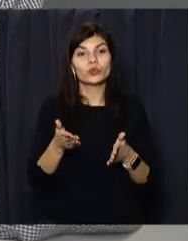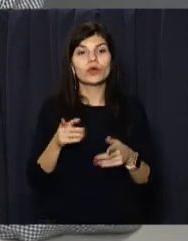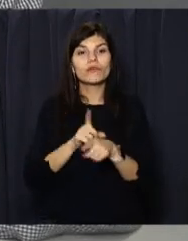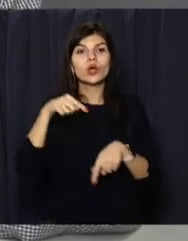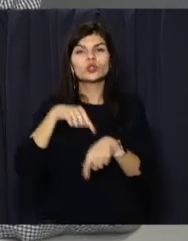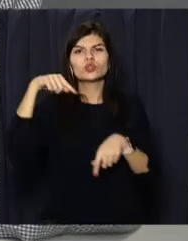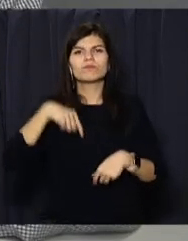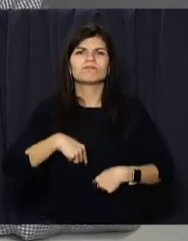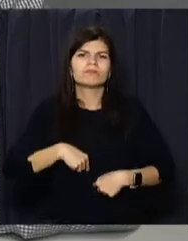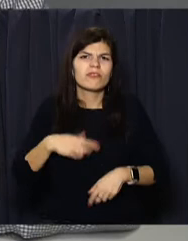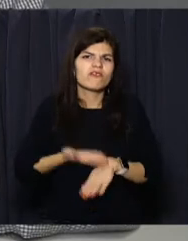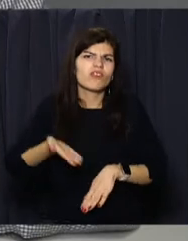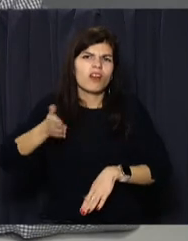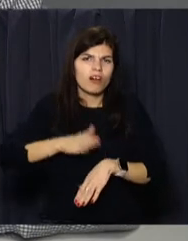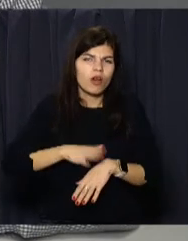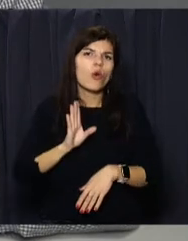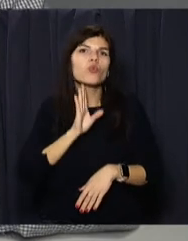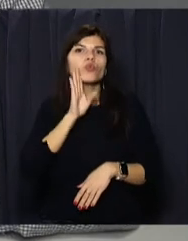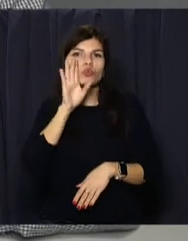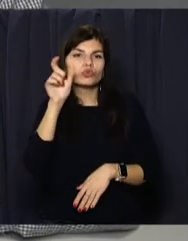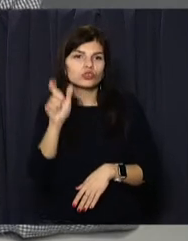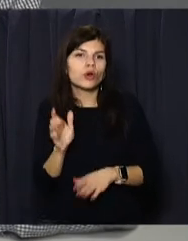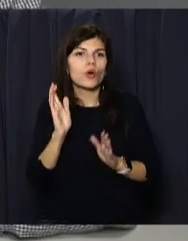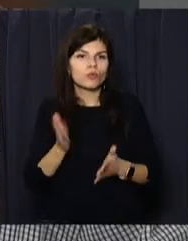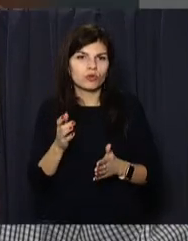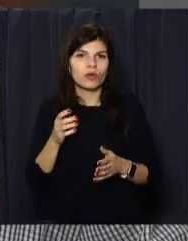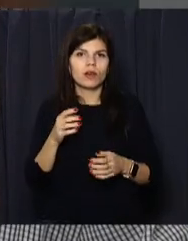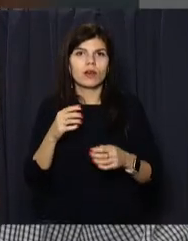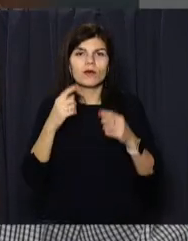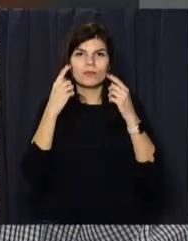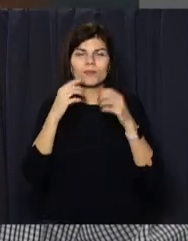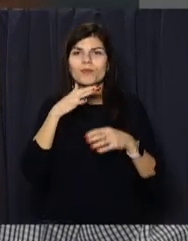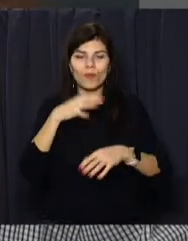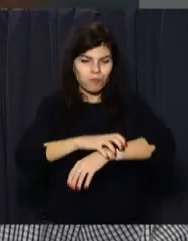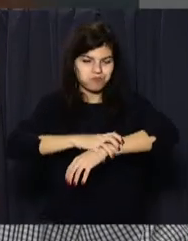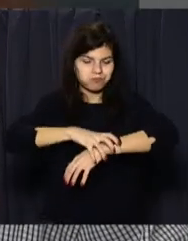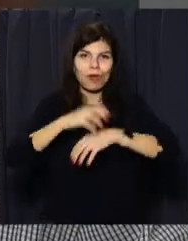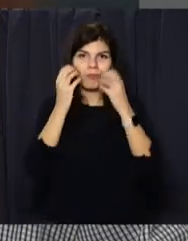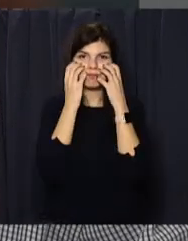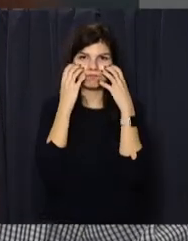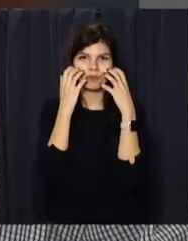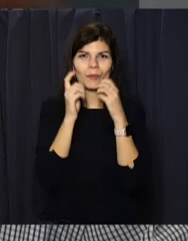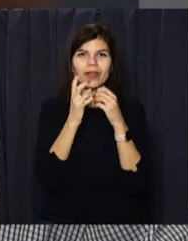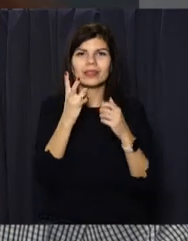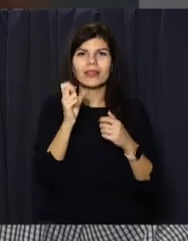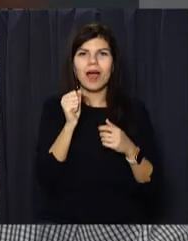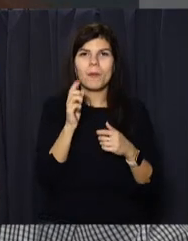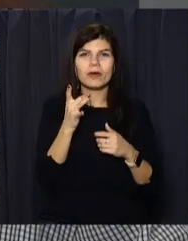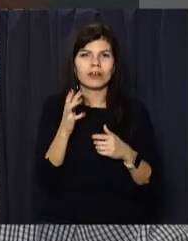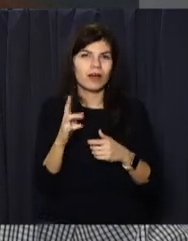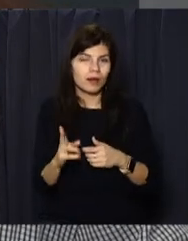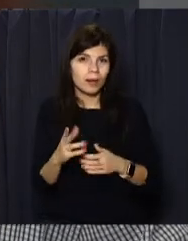відчуттю важкості, і людина на ранок буде мати набріки. Овочі, які містять крохмаль, той ж самий